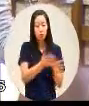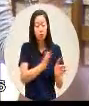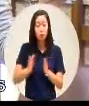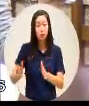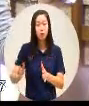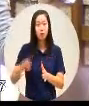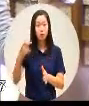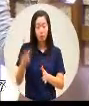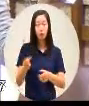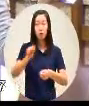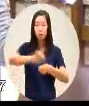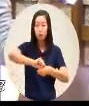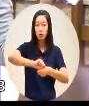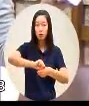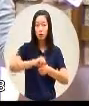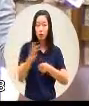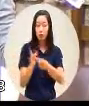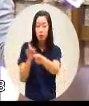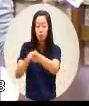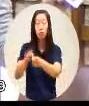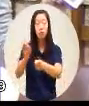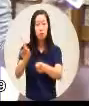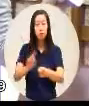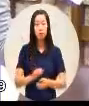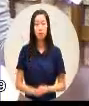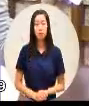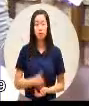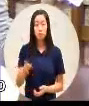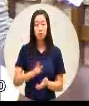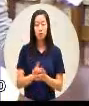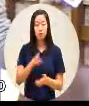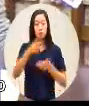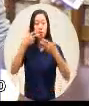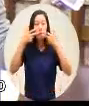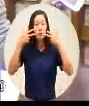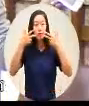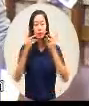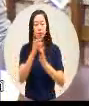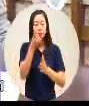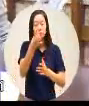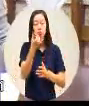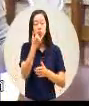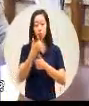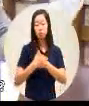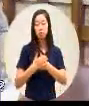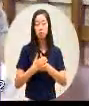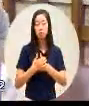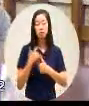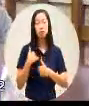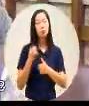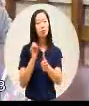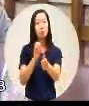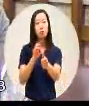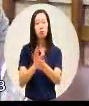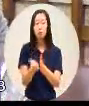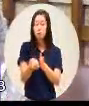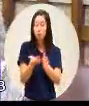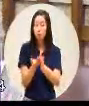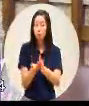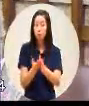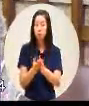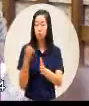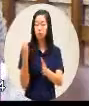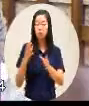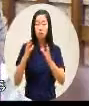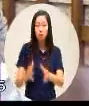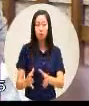他还有另外一个方向，就是说他的主语也可以能够帮助他， 要不然我告诉你，刚开的那个班哈，以